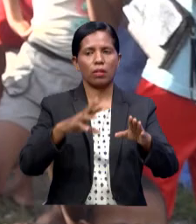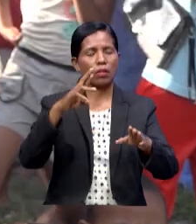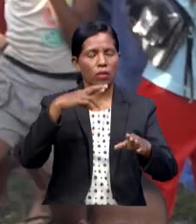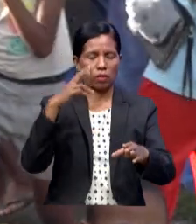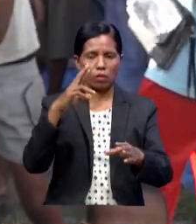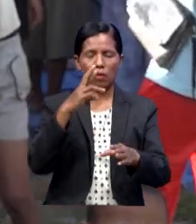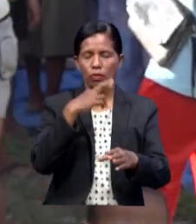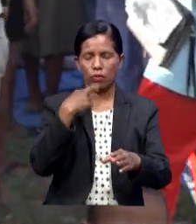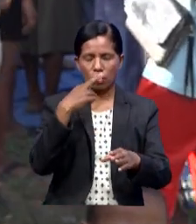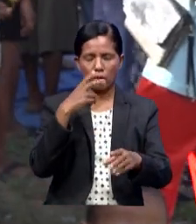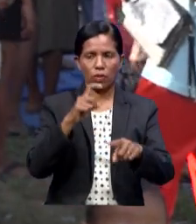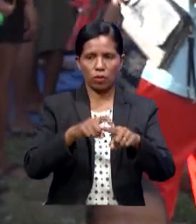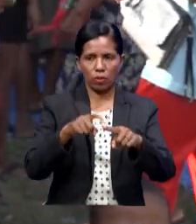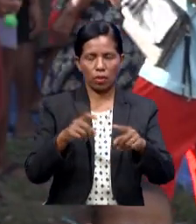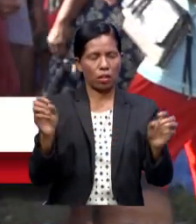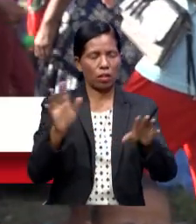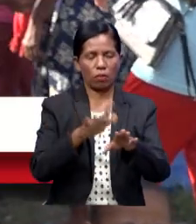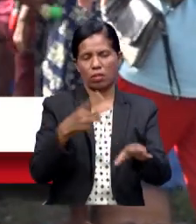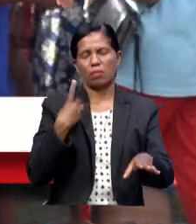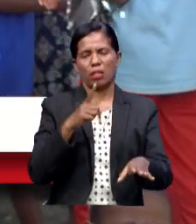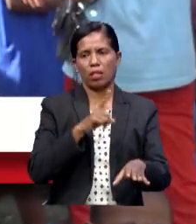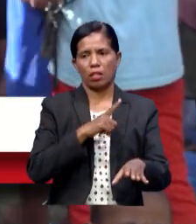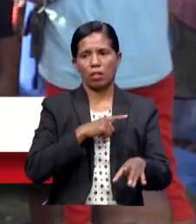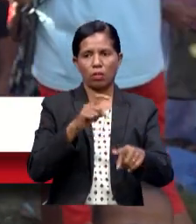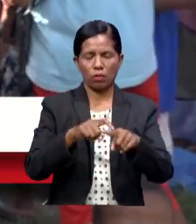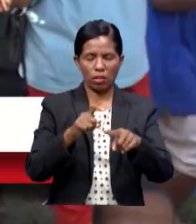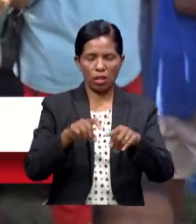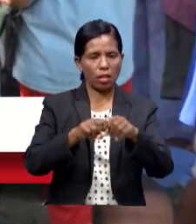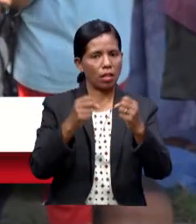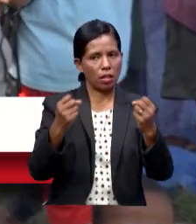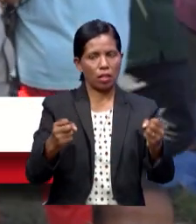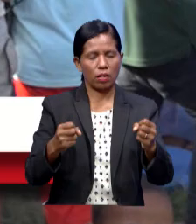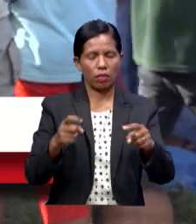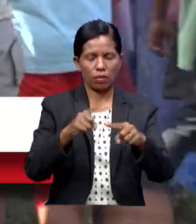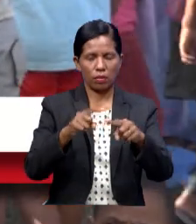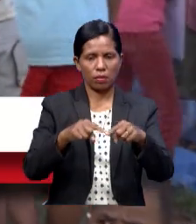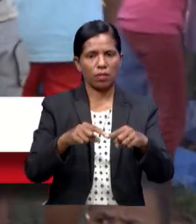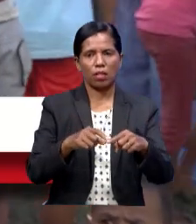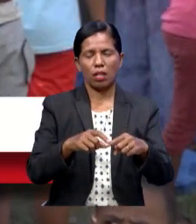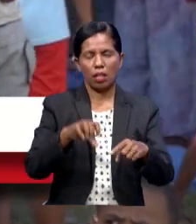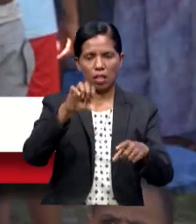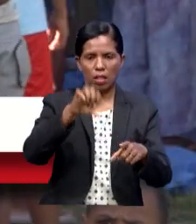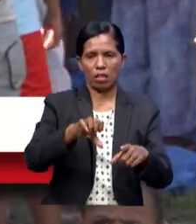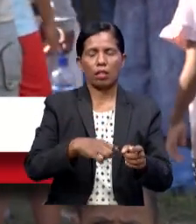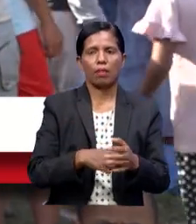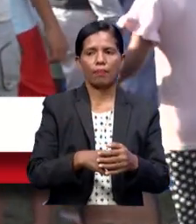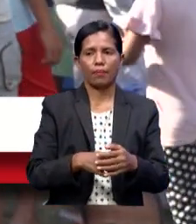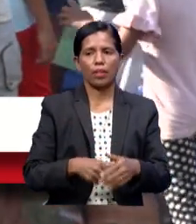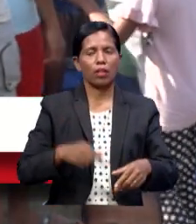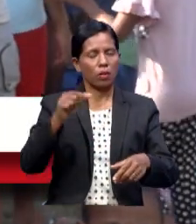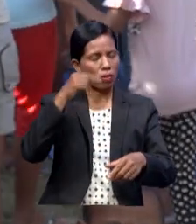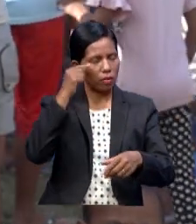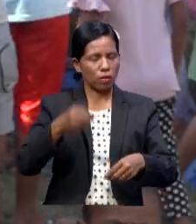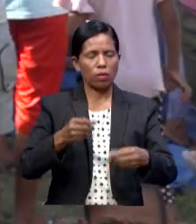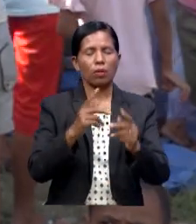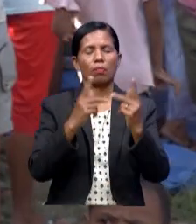baca nebe balu makalakonam nilarang, nebe makan sakoto sira fuhu, formungu sira tuang, imbes ke governo fos sama kompanya hola buat